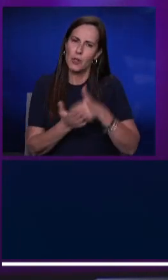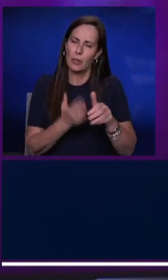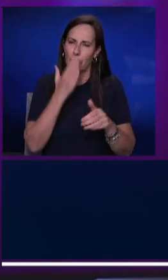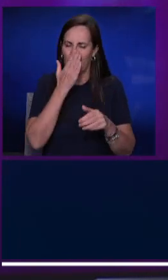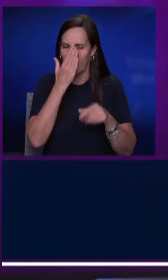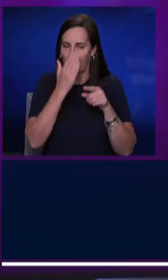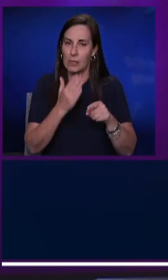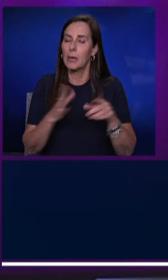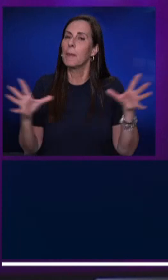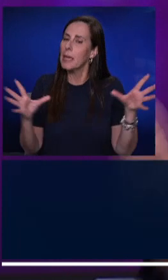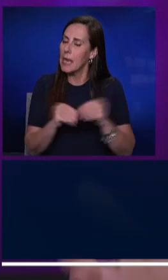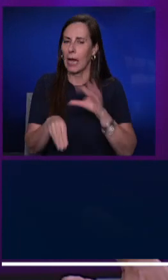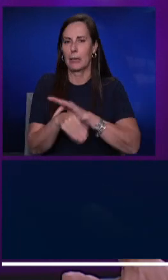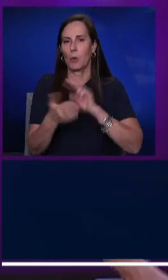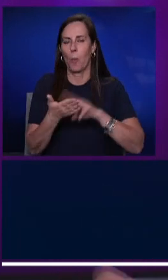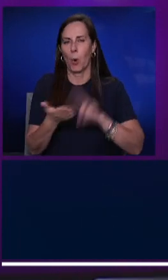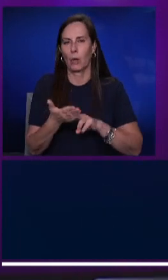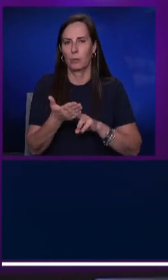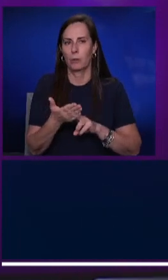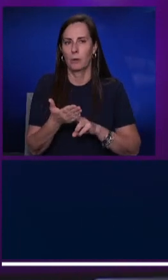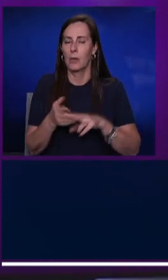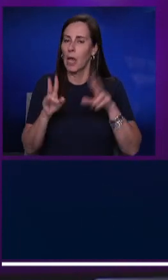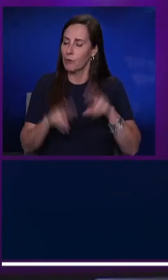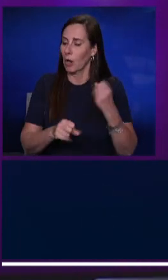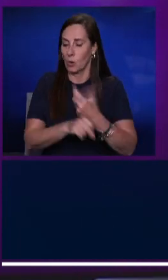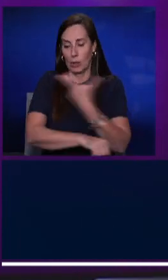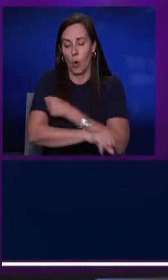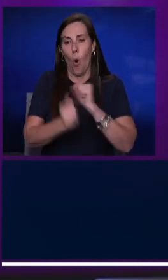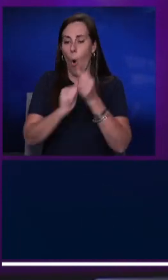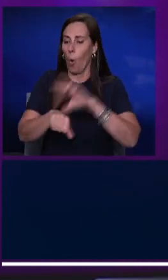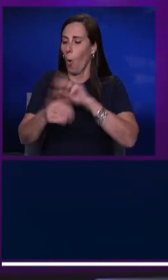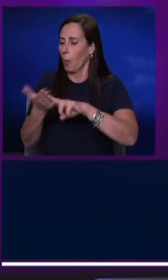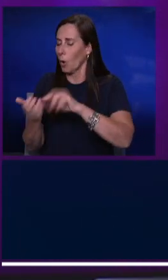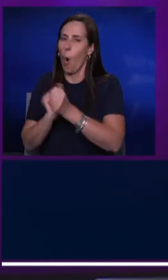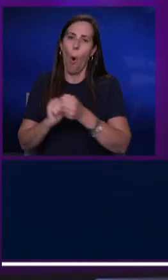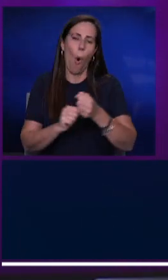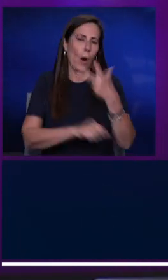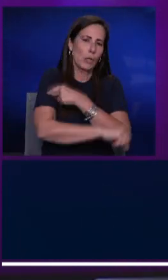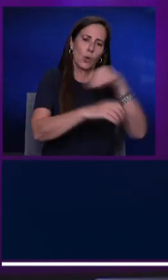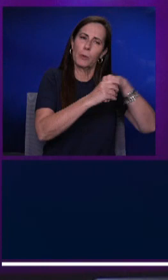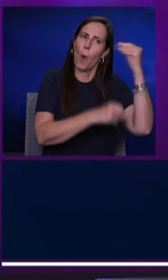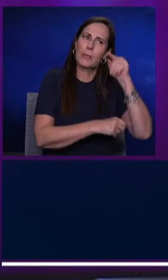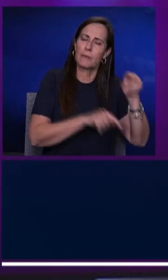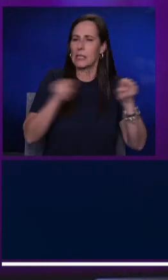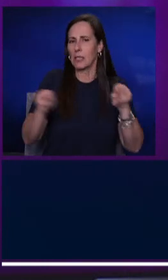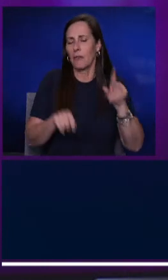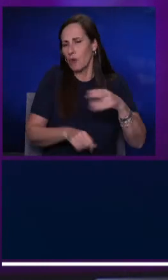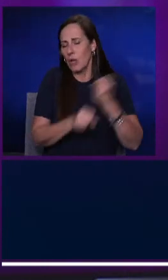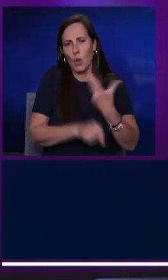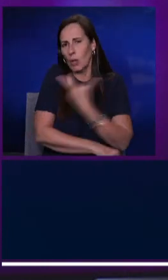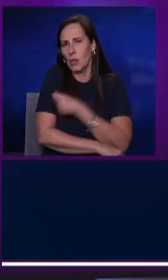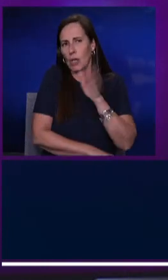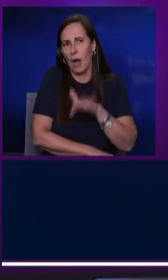קופות החולים, כלומר, אפשר יהיה להתחסן בקופות החולים, אפשר יהיה להתחסן בבתי הספר, ואפשר יהיה להתחסן גם בנקודות שאנחנו